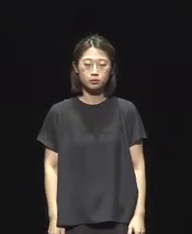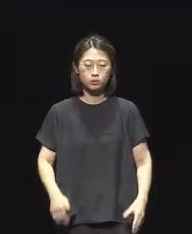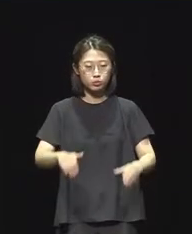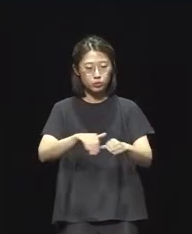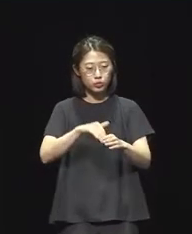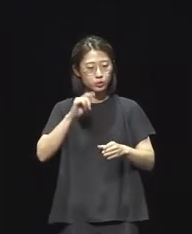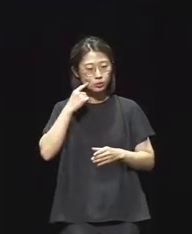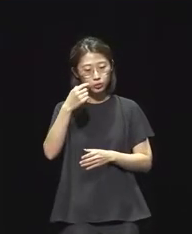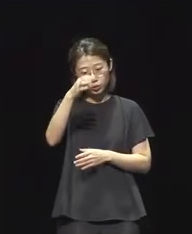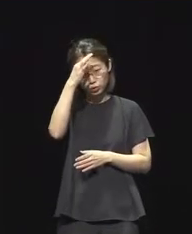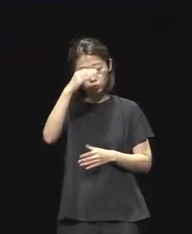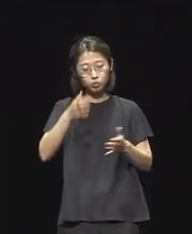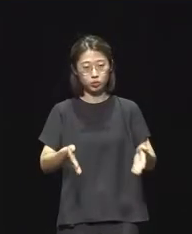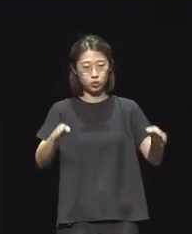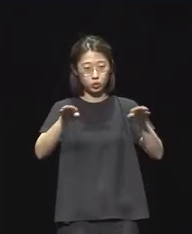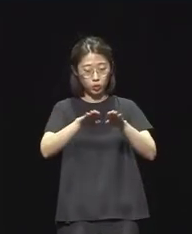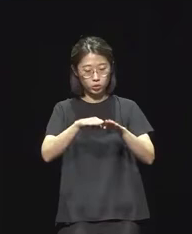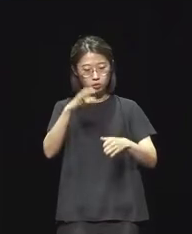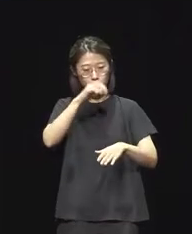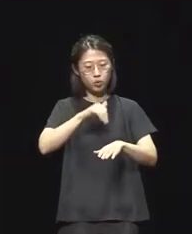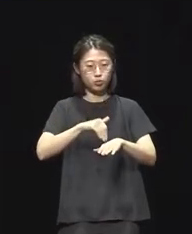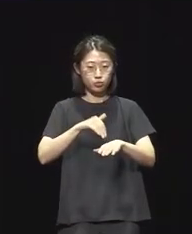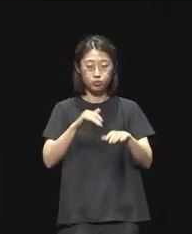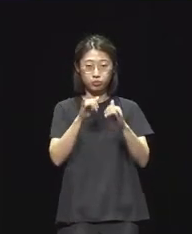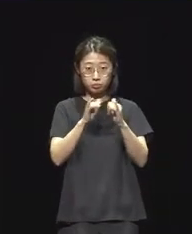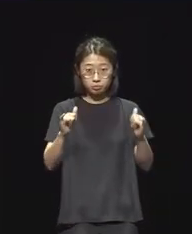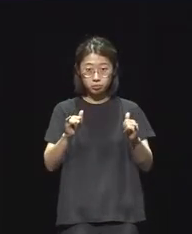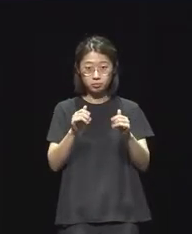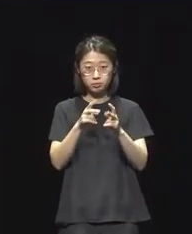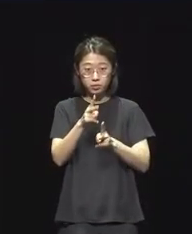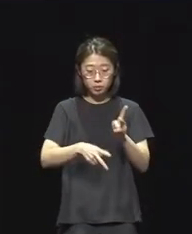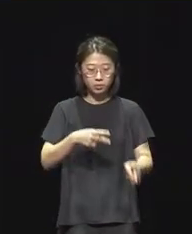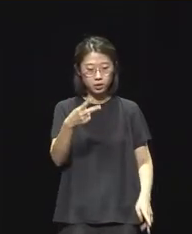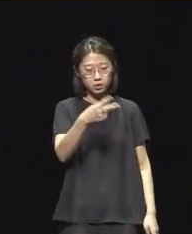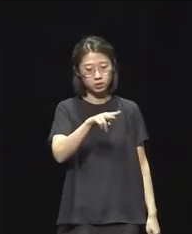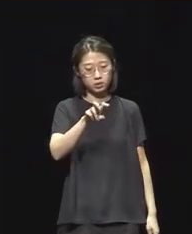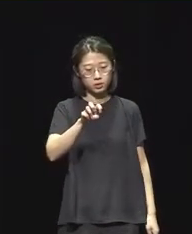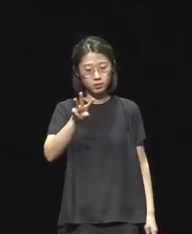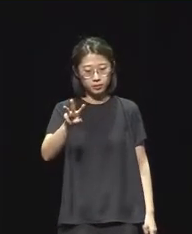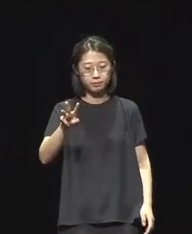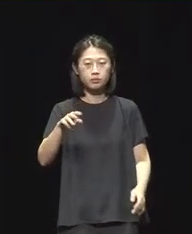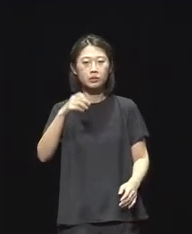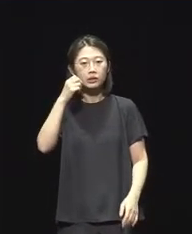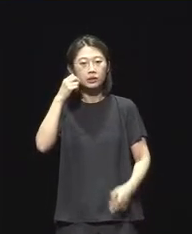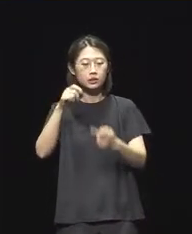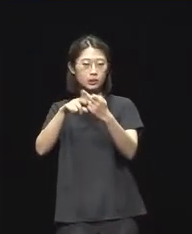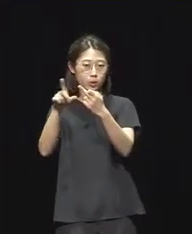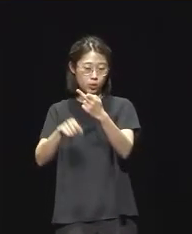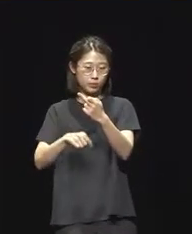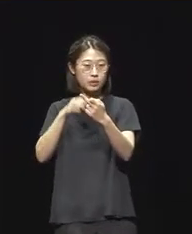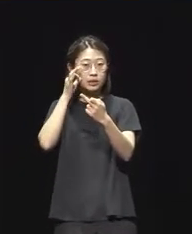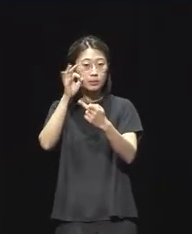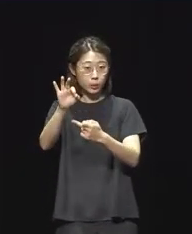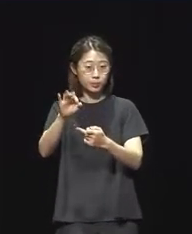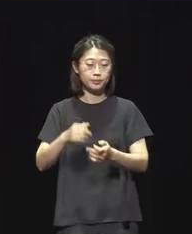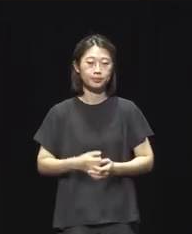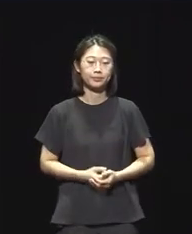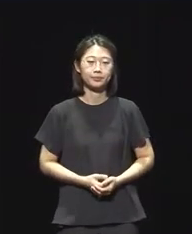문화예술기관 연수단원 사업은 연수단원 인건비를 2023년 3월부터 12월까지 10개월간